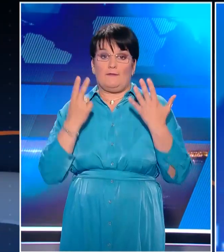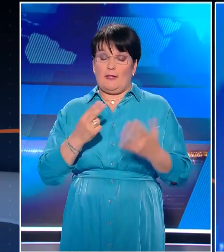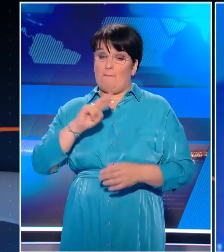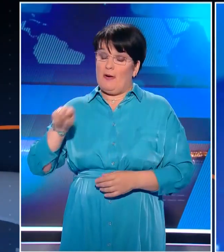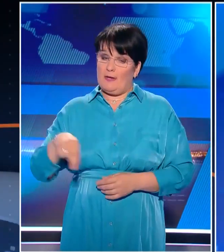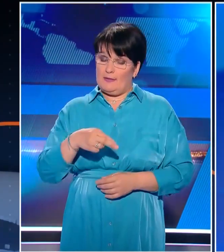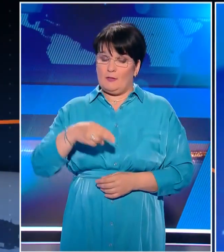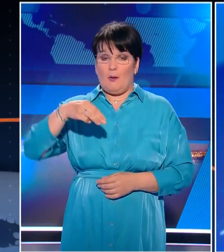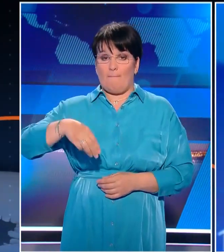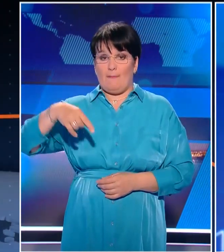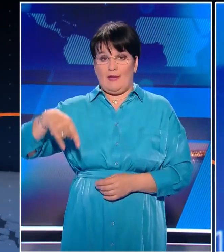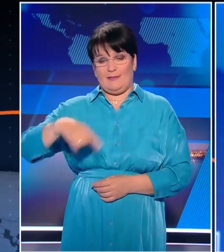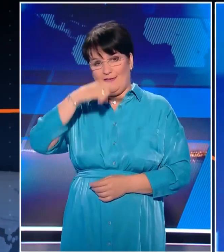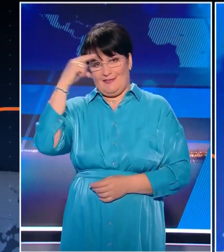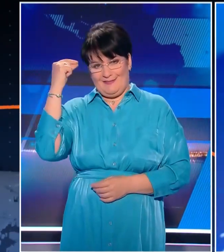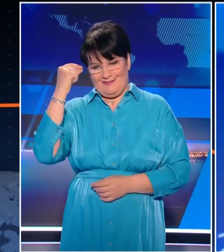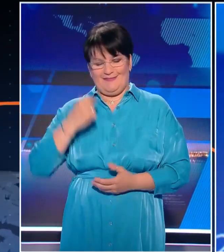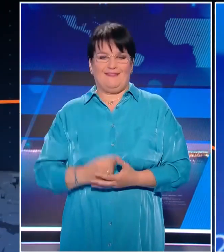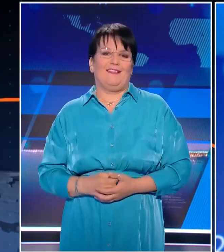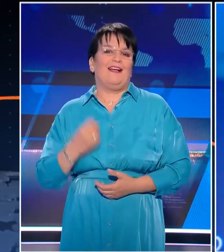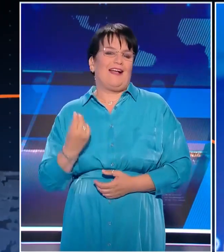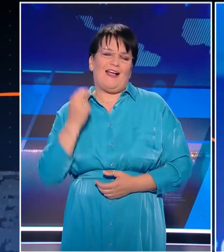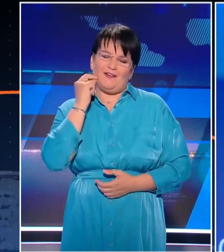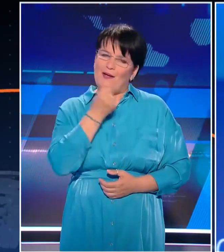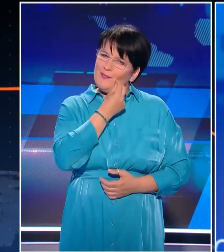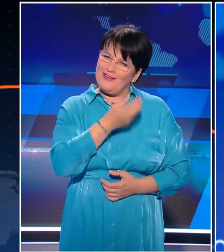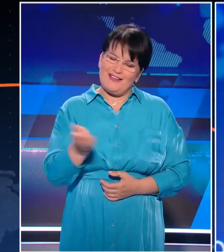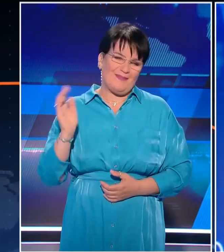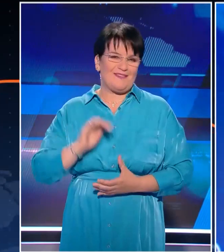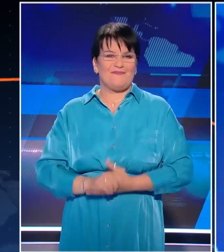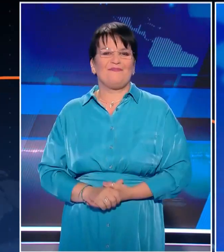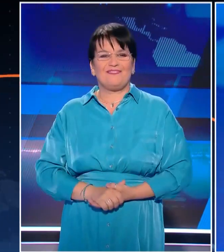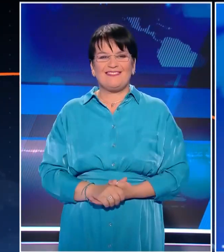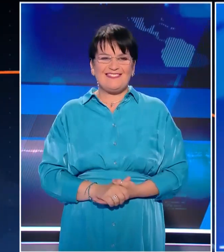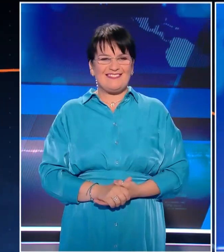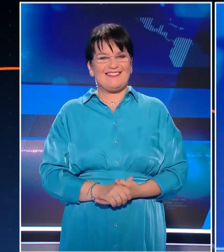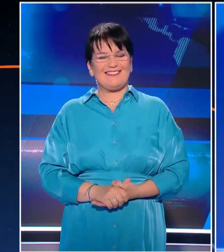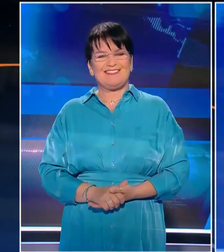δελτίο ειδήσεων του Open στις 7 παρατέταρτο με τη Ματίνα Παπαδέα. Καλό απόγευμα σε όλους.